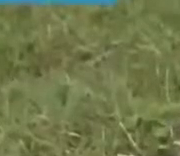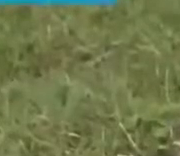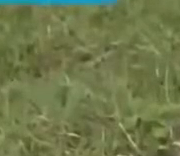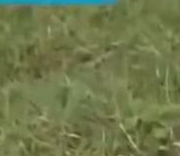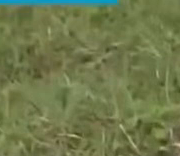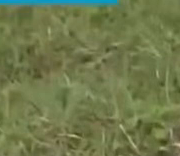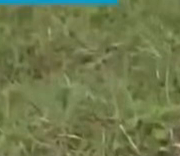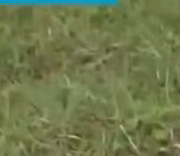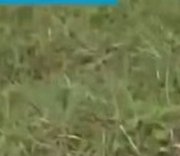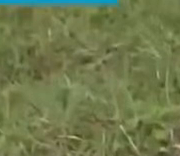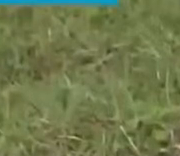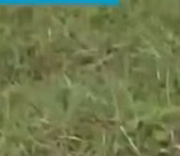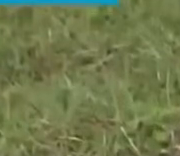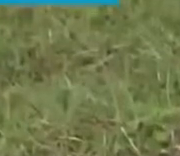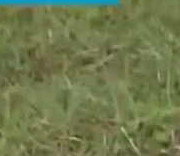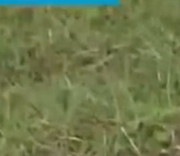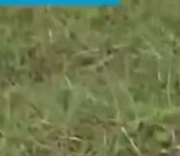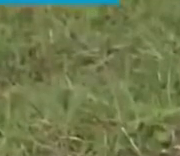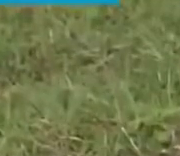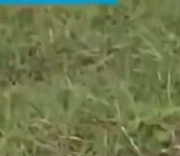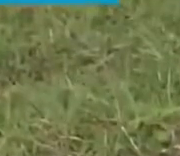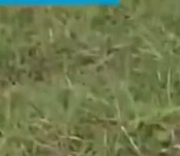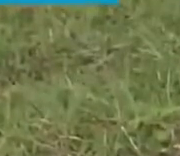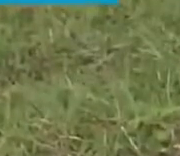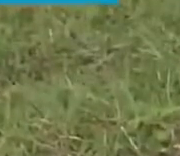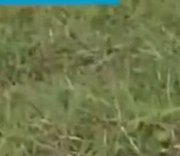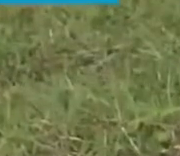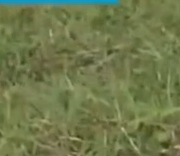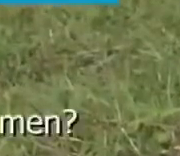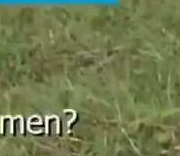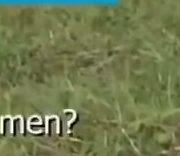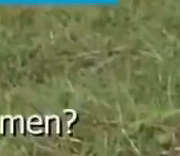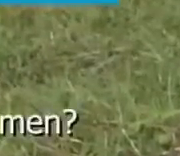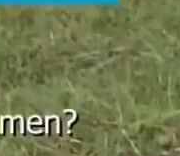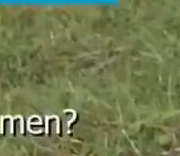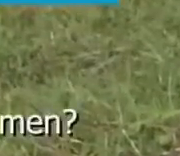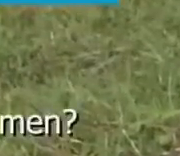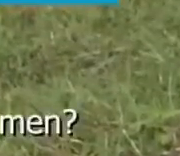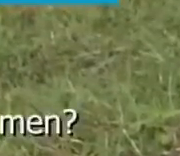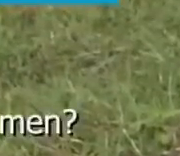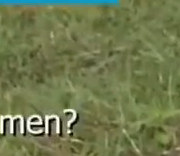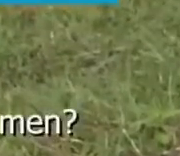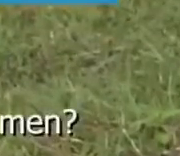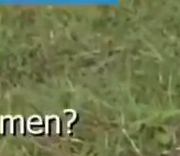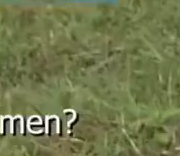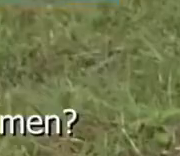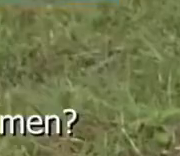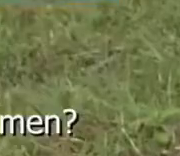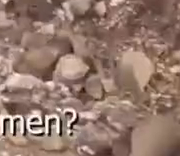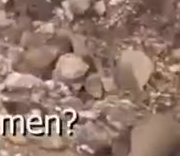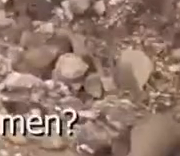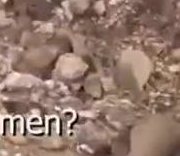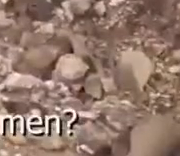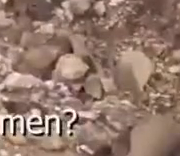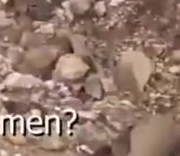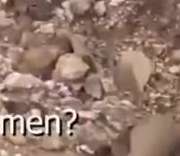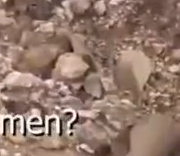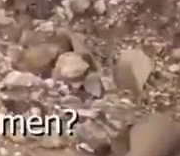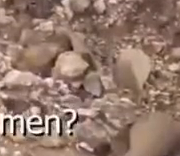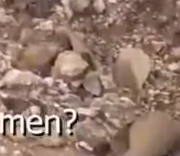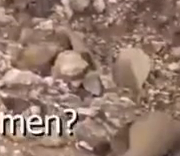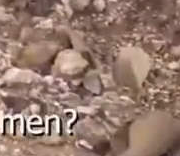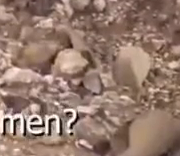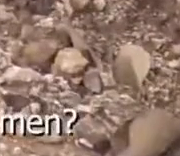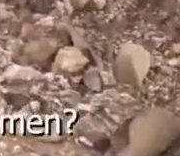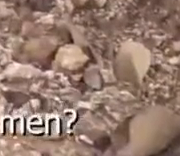saya nggak diperbolehkan untuk ikut menolong, saya mempunyai satu pertanyaan, apa perbedaan